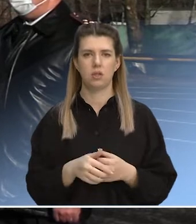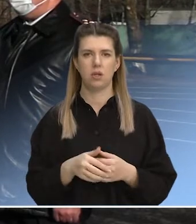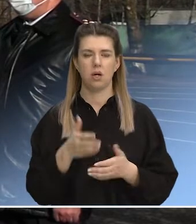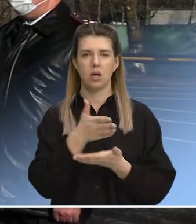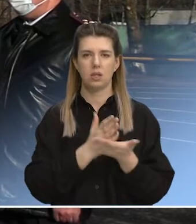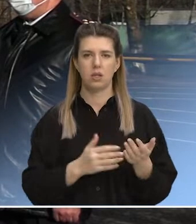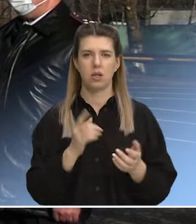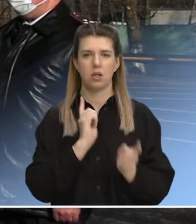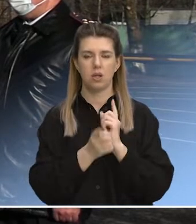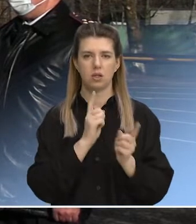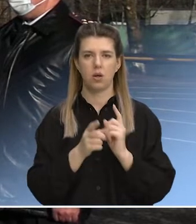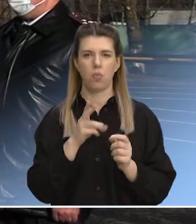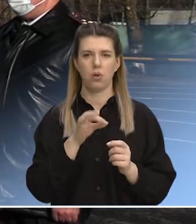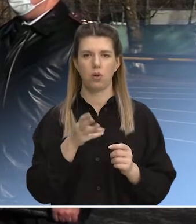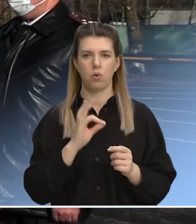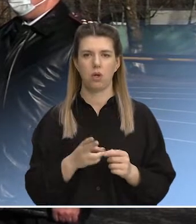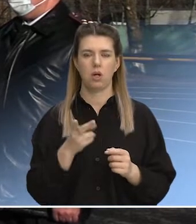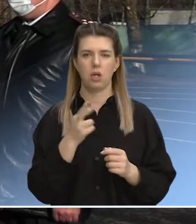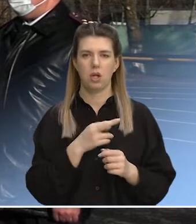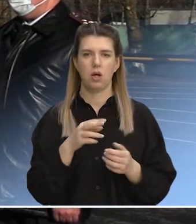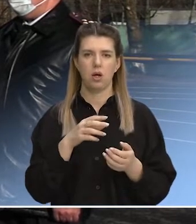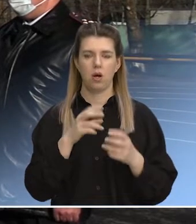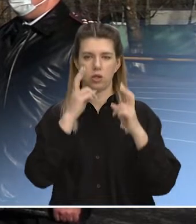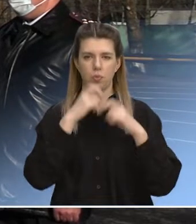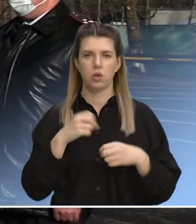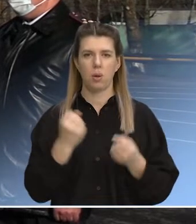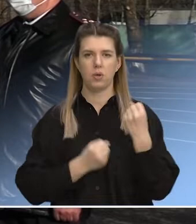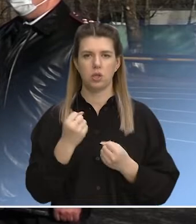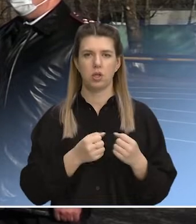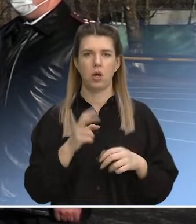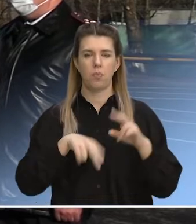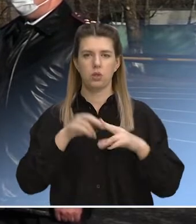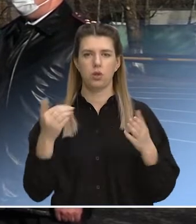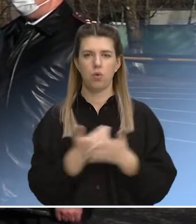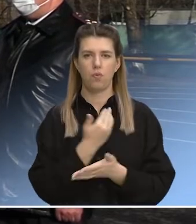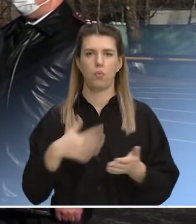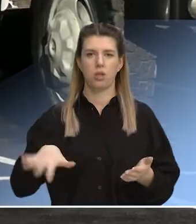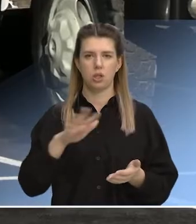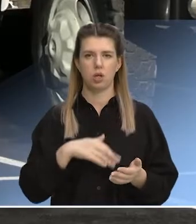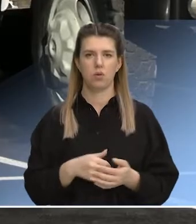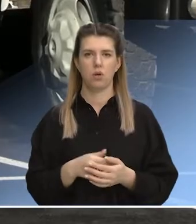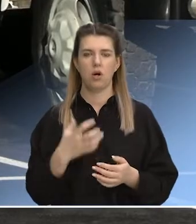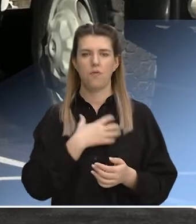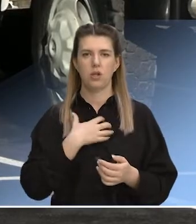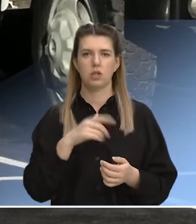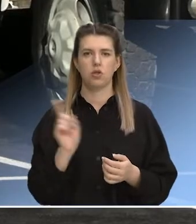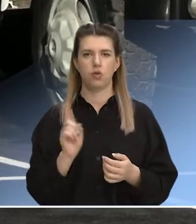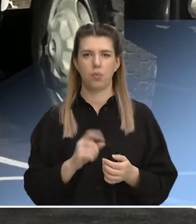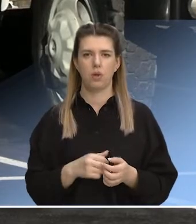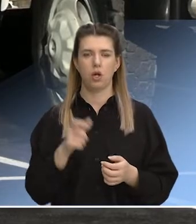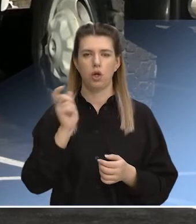здесь разделили транспортные потоки для прохождения осмотра автомобилей, построили новую площадку. Важно,